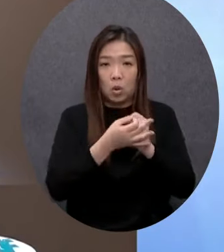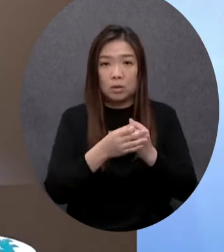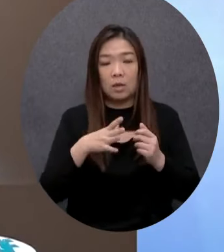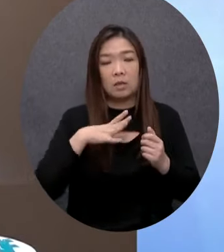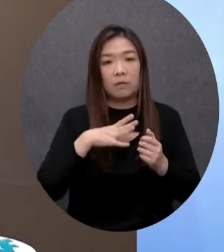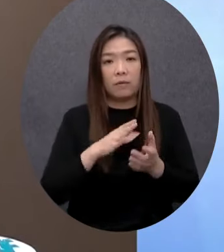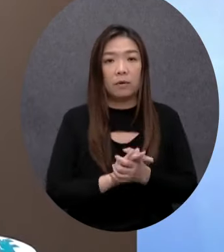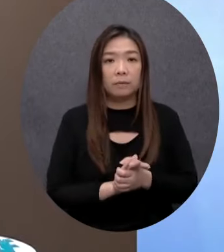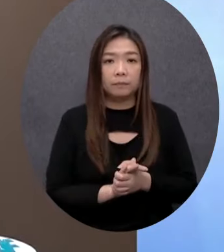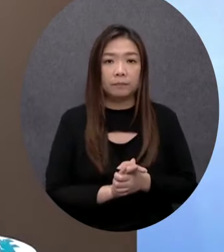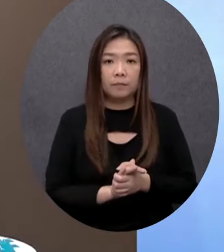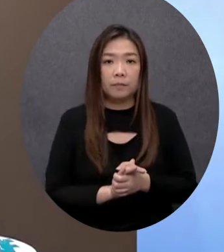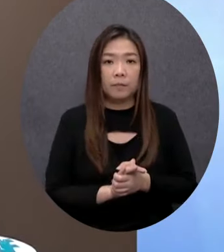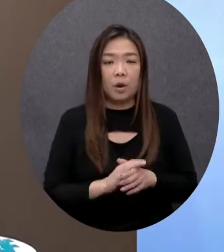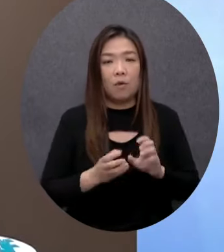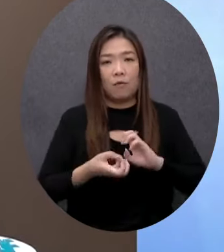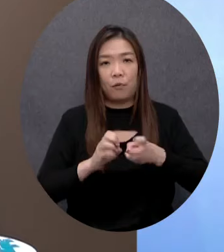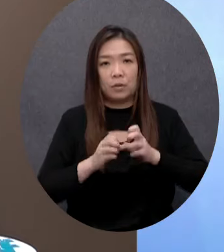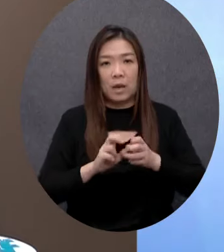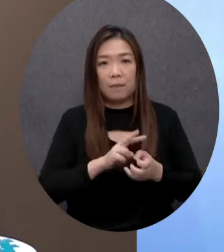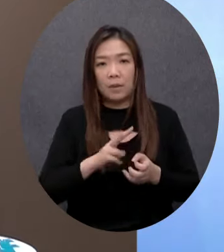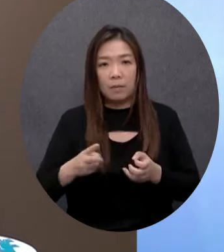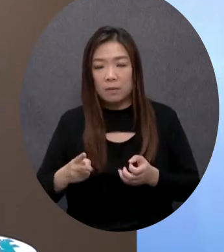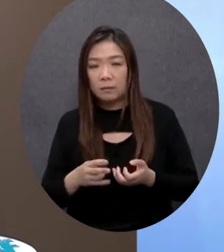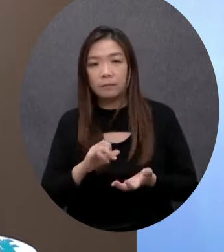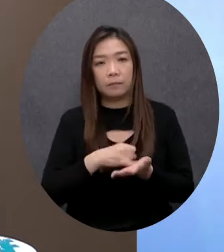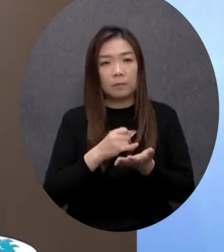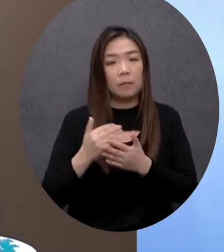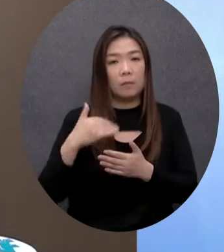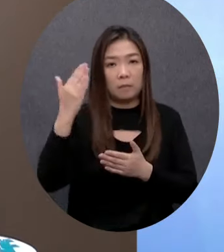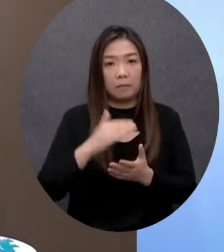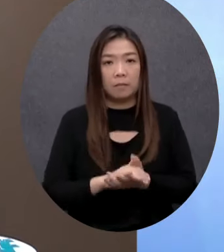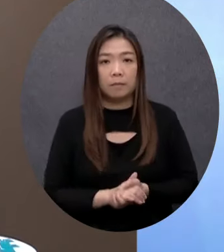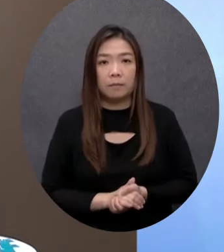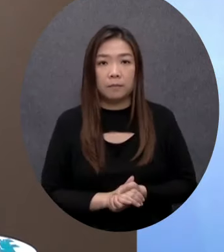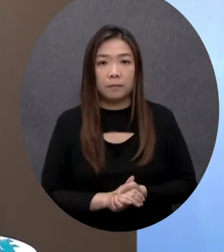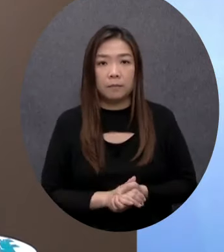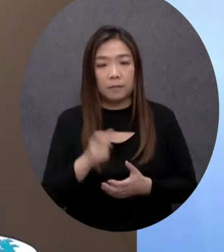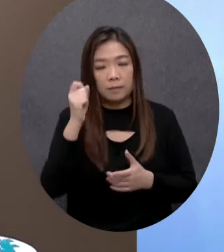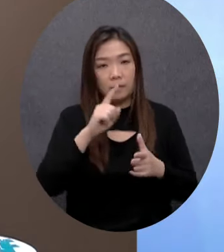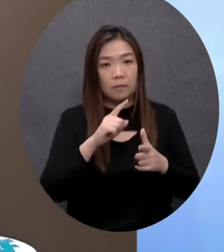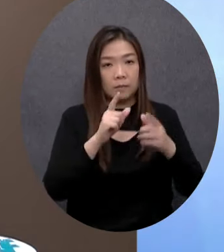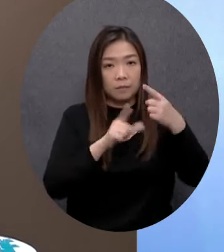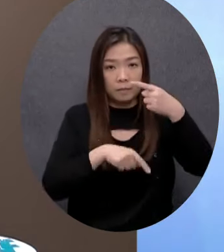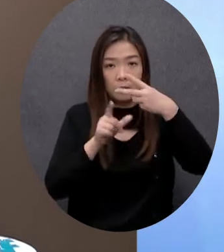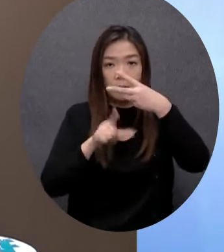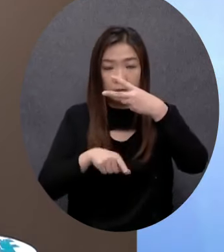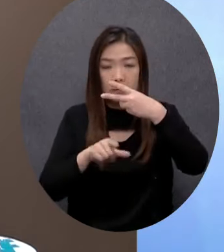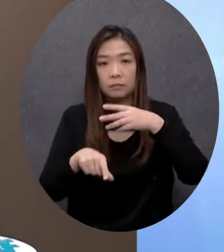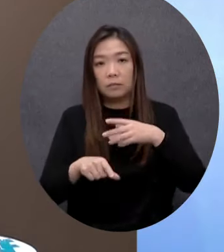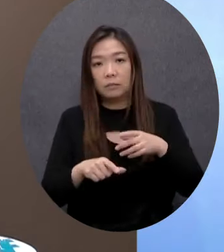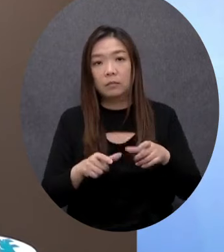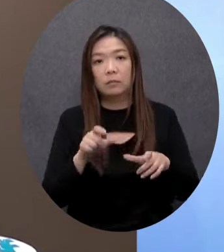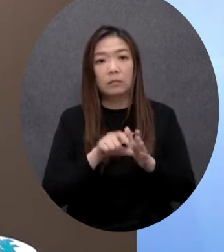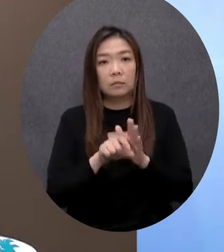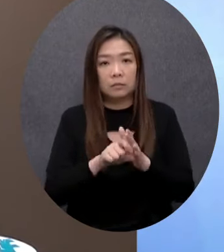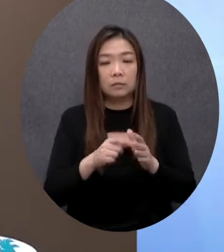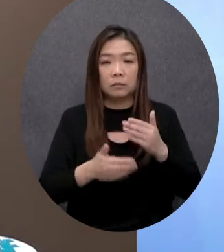係複雜多變，利息又高，同埋尤其是1、2月份咧個資產市場都麻麻